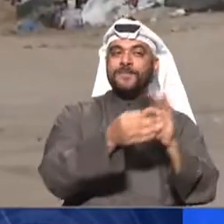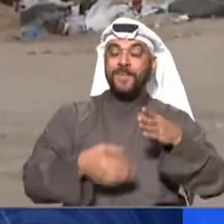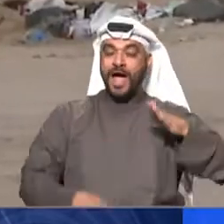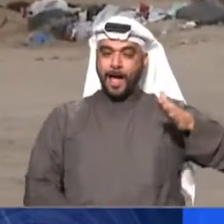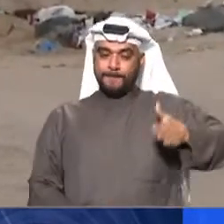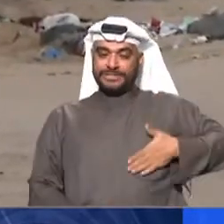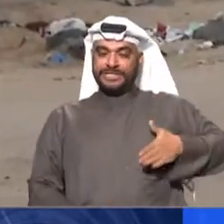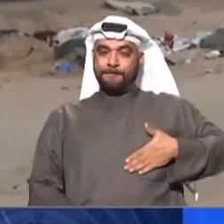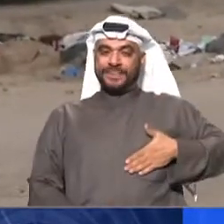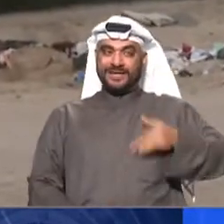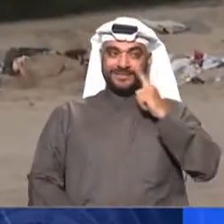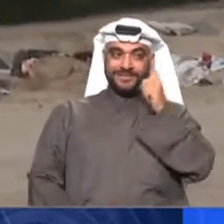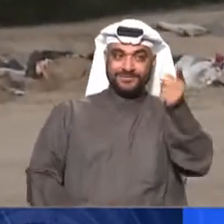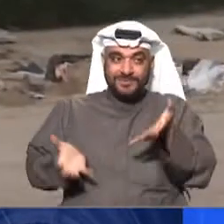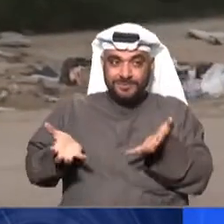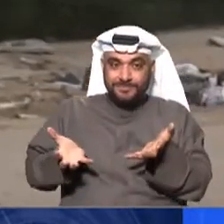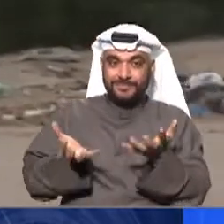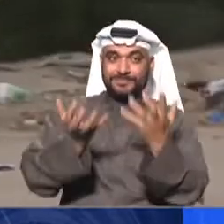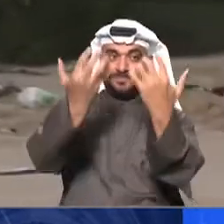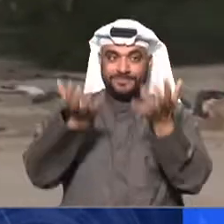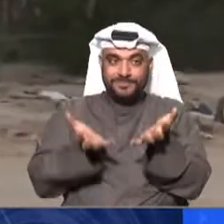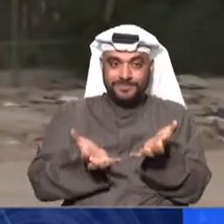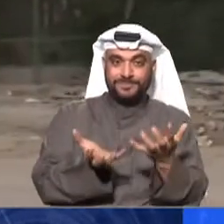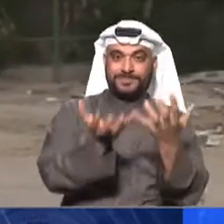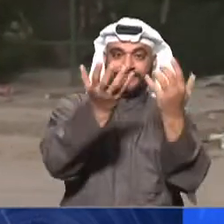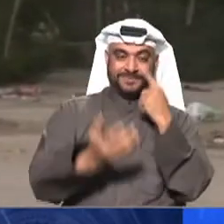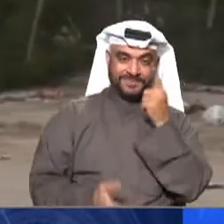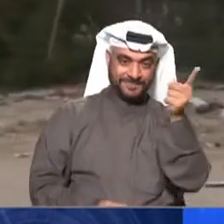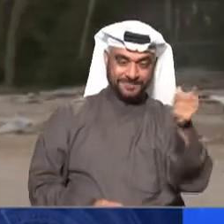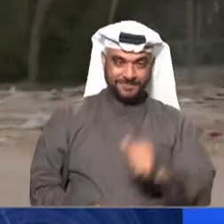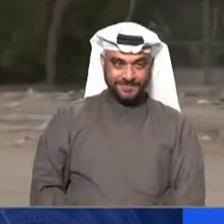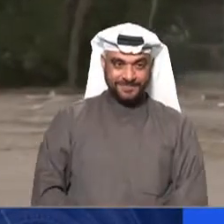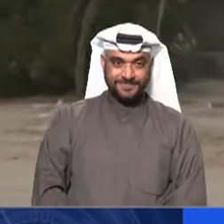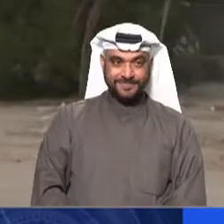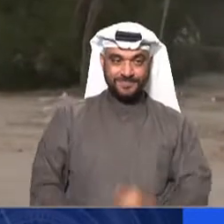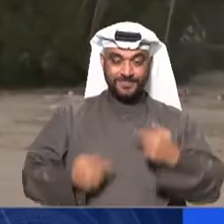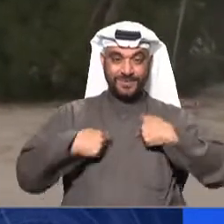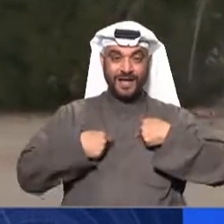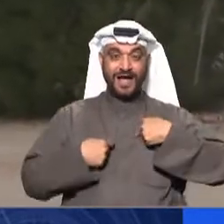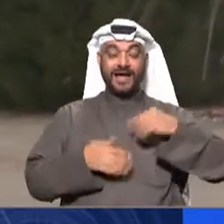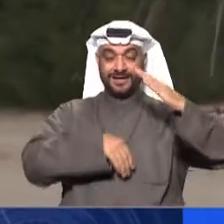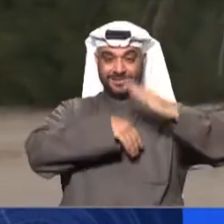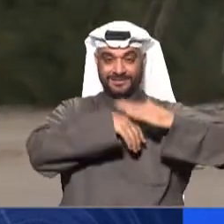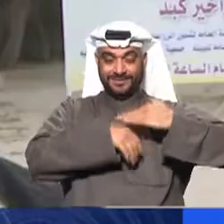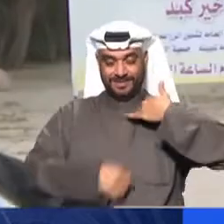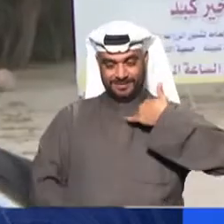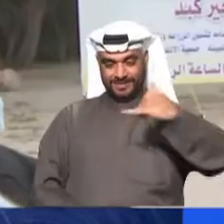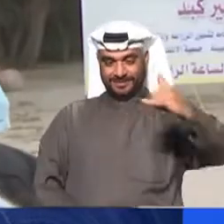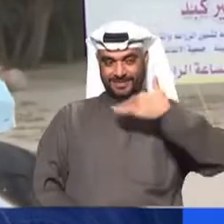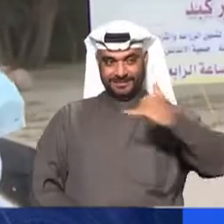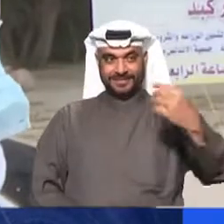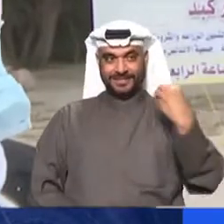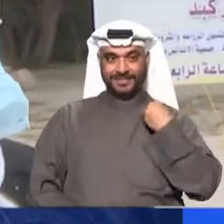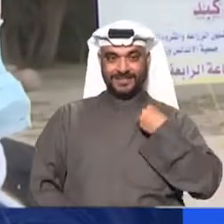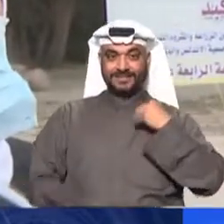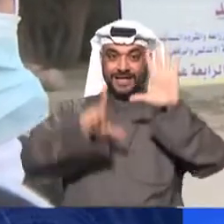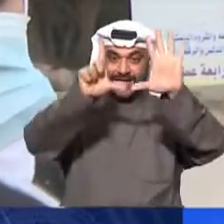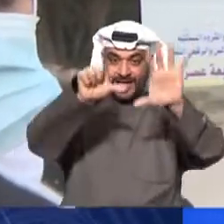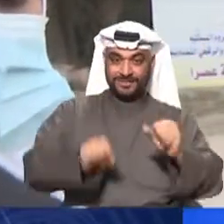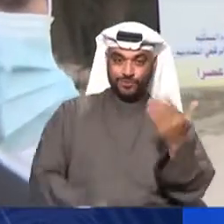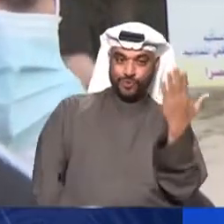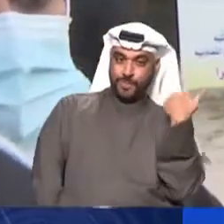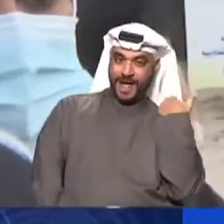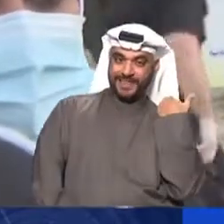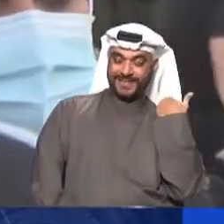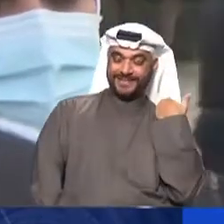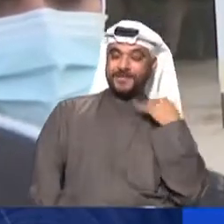البلاد انطلاقا من منطقة كبد. أنا تلقيت دعوة كريمة الأسبوع الماضي من البنات